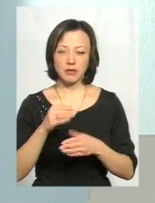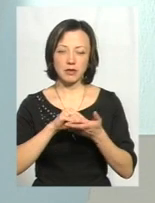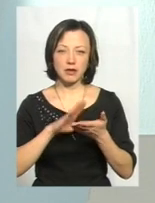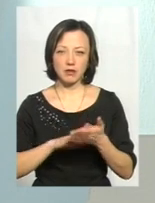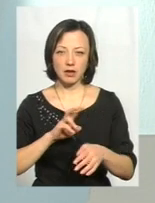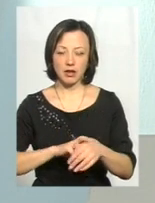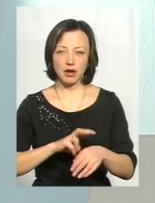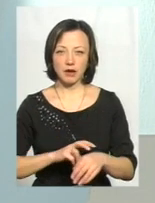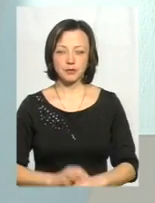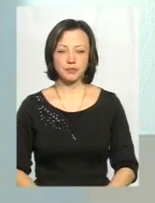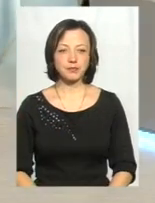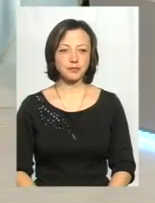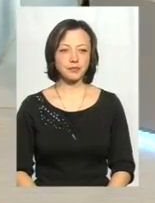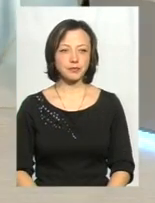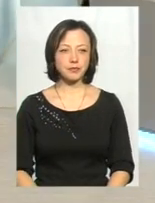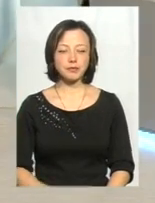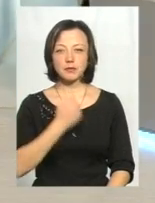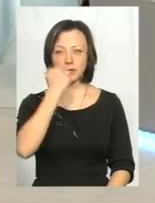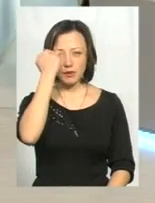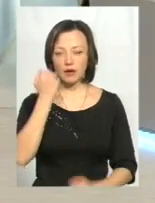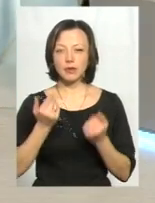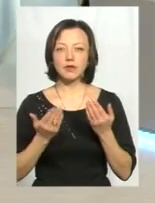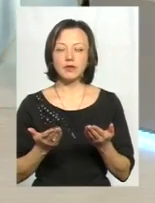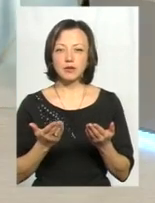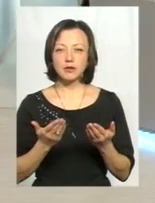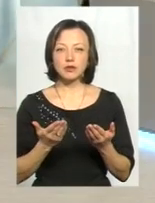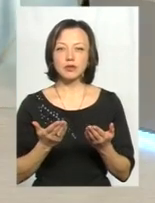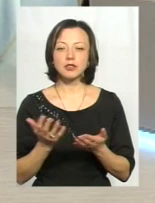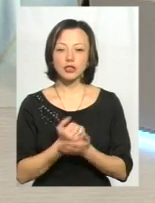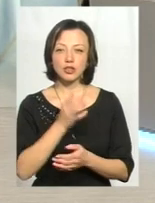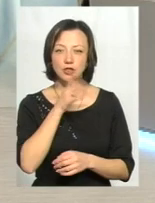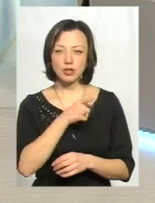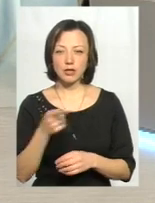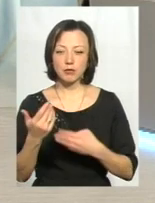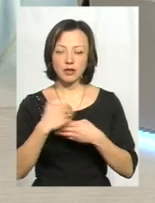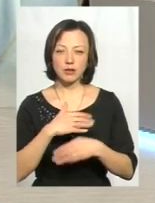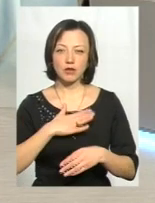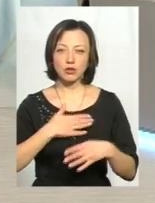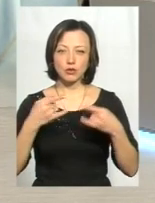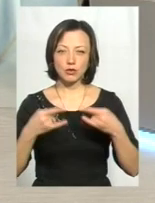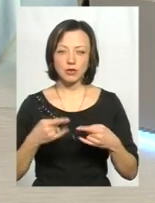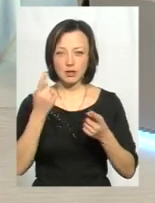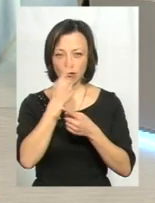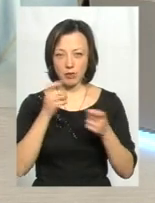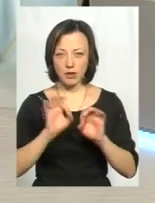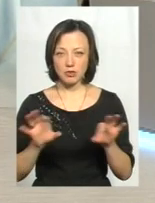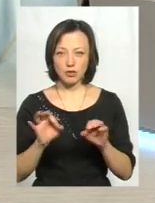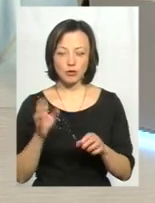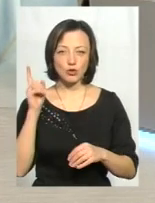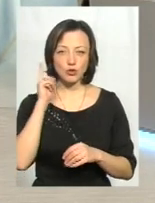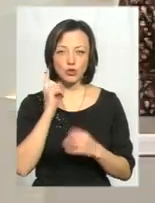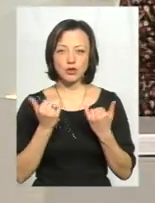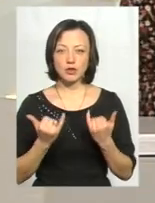приписом лікаря. Да, так? Лікаря. Дякую, пані Світлано, що знайшли час сьогодні прийти в нашу студію, за інформацію, яку ми сьогодні